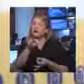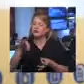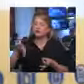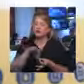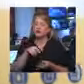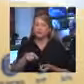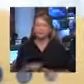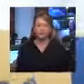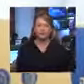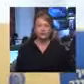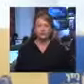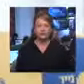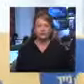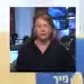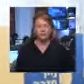שנאטמה.